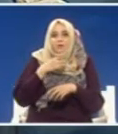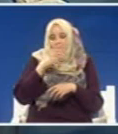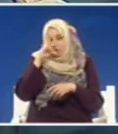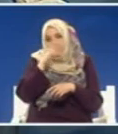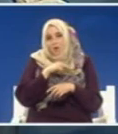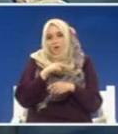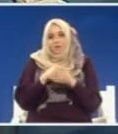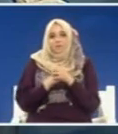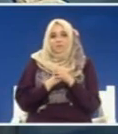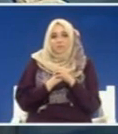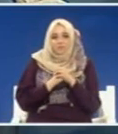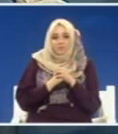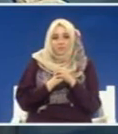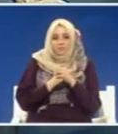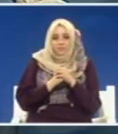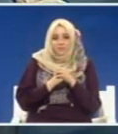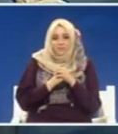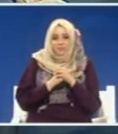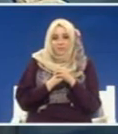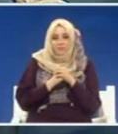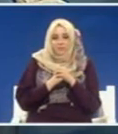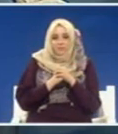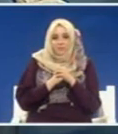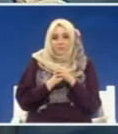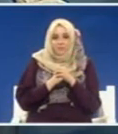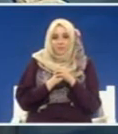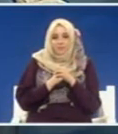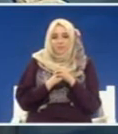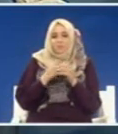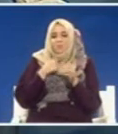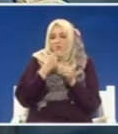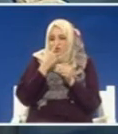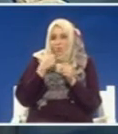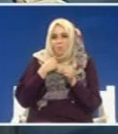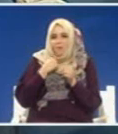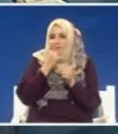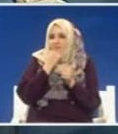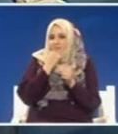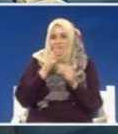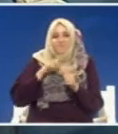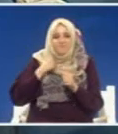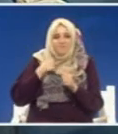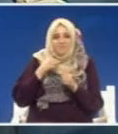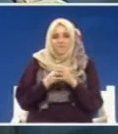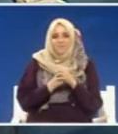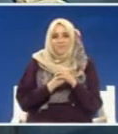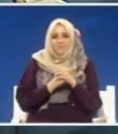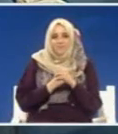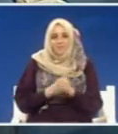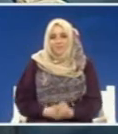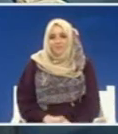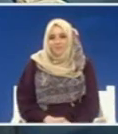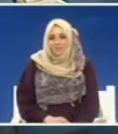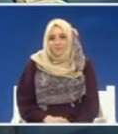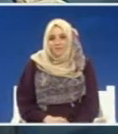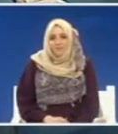طولت موراه وماتت. سمعت شغل انني حاسه باللي شغل انا تسببت في هذا الانسان. تأنيب الضمير يعني. أيه. تأنيب ضمير.